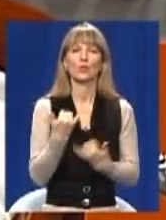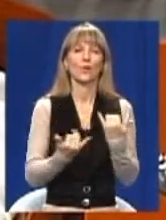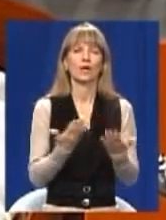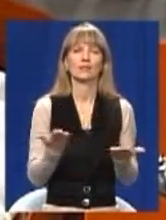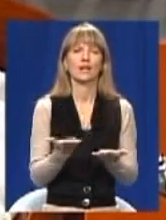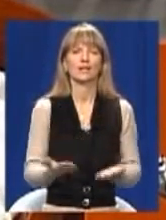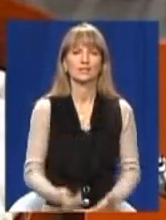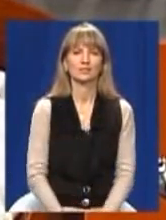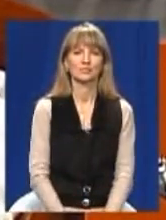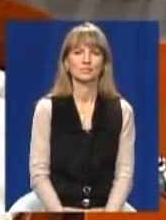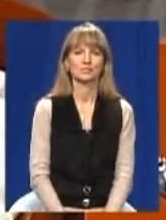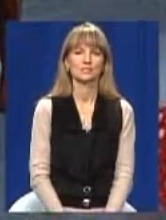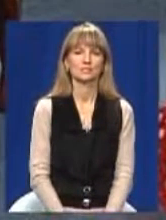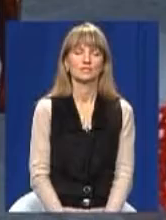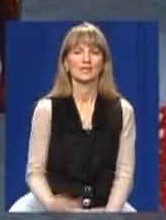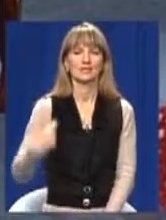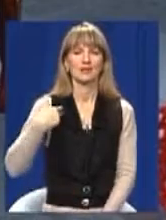ти доглядаєш?